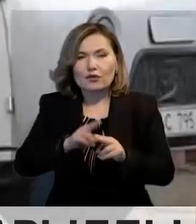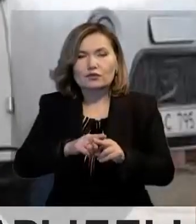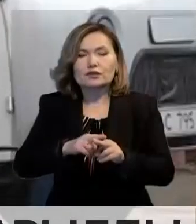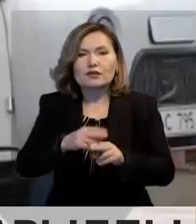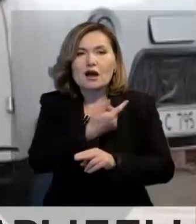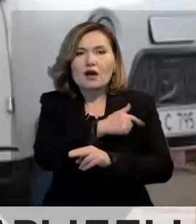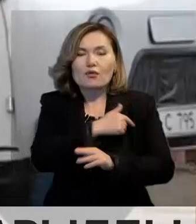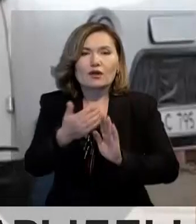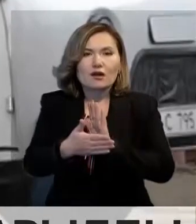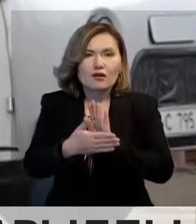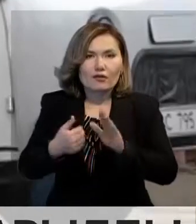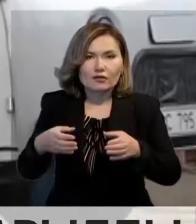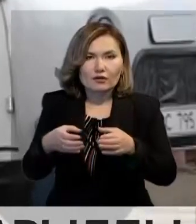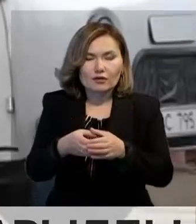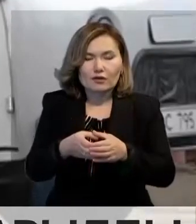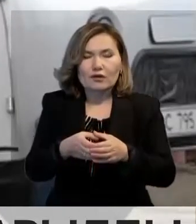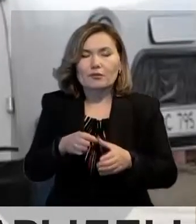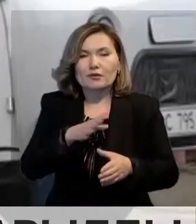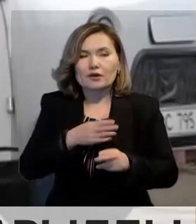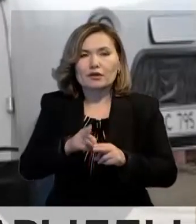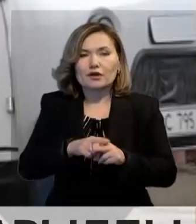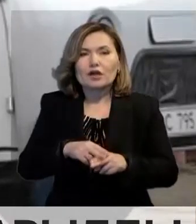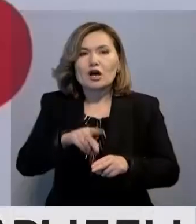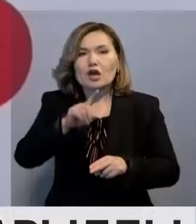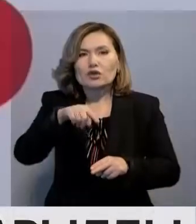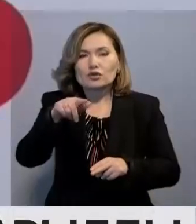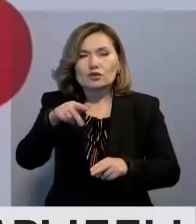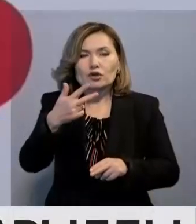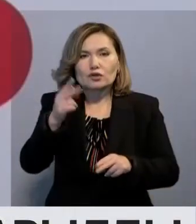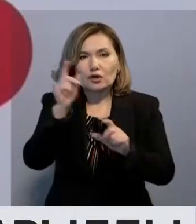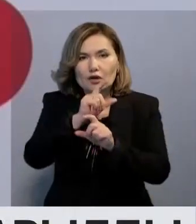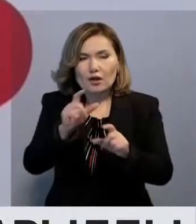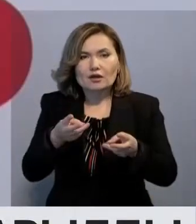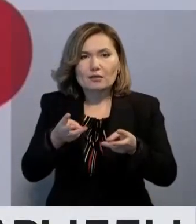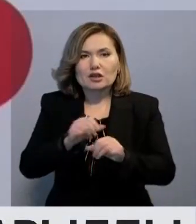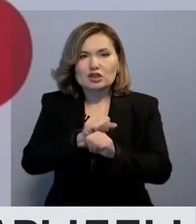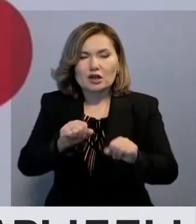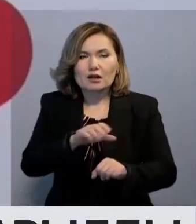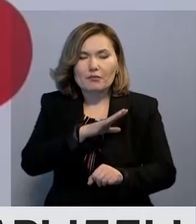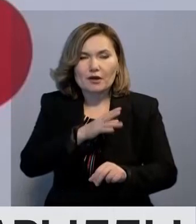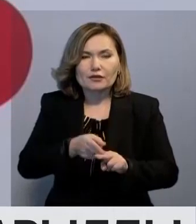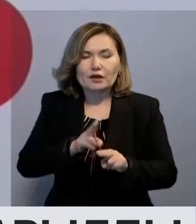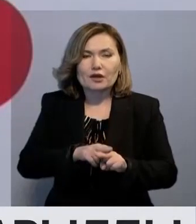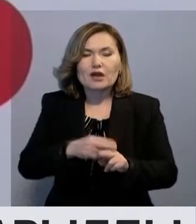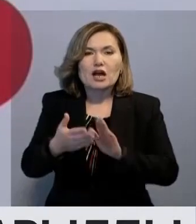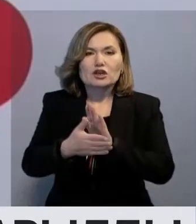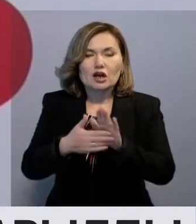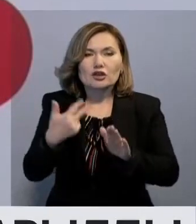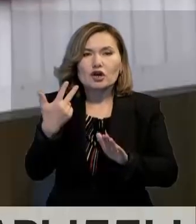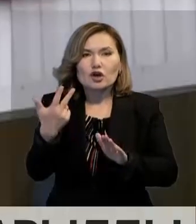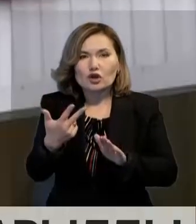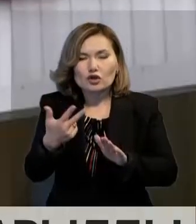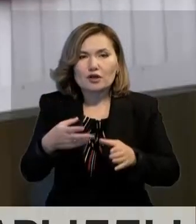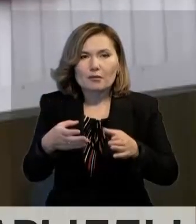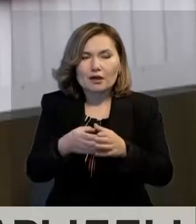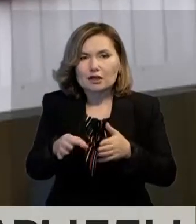түсті. Шақырту себебі 3-ші орта мектеп ғимаратының қазандығында жарылыс болған. Шақыртуға 3 жедел жәрдем